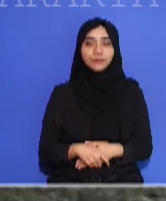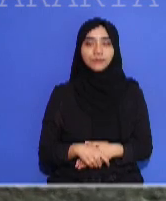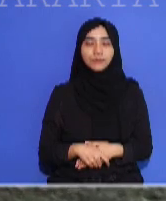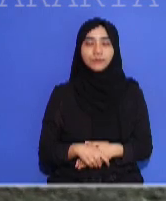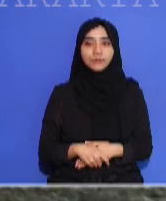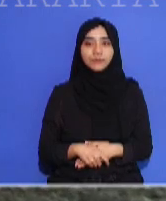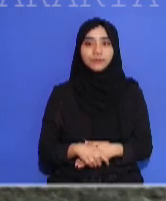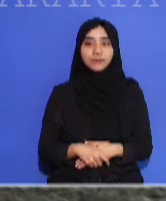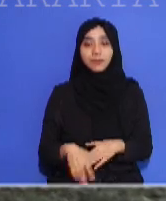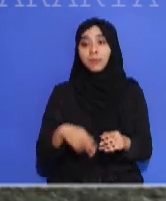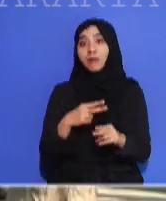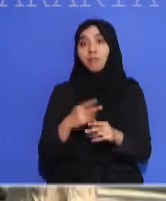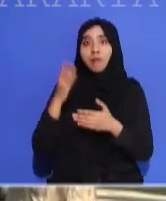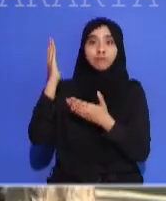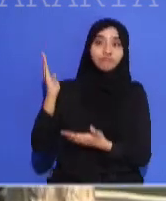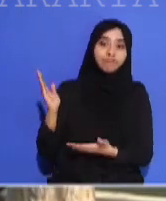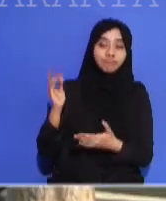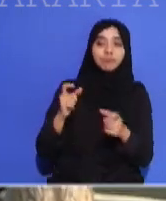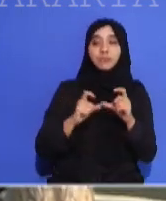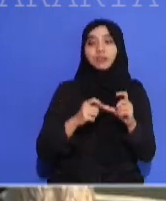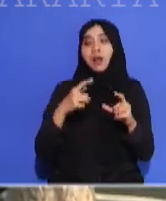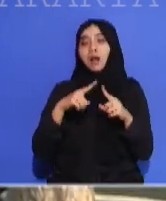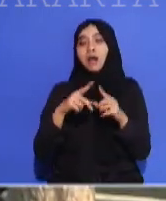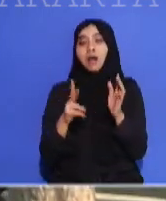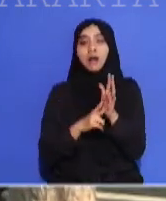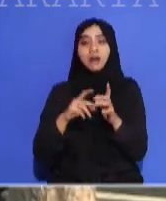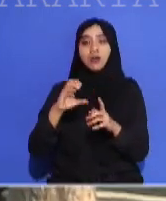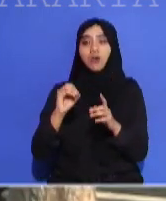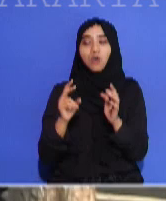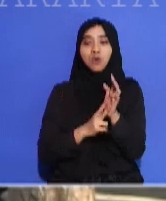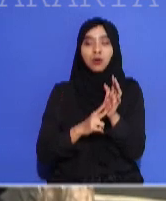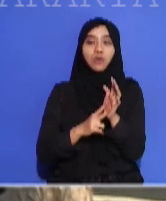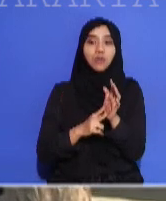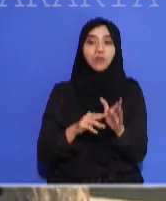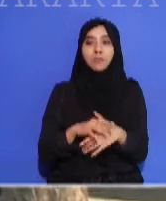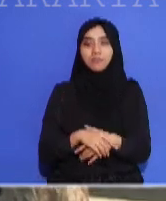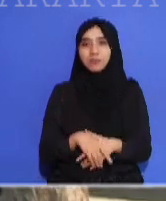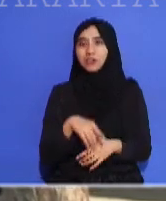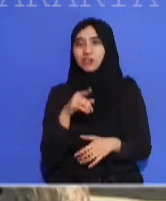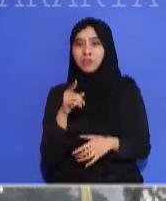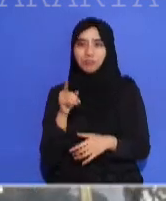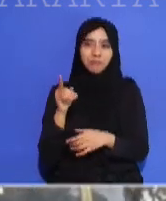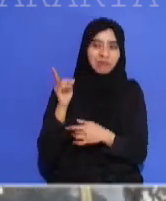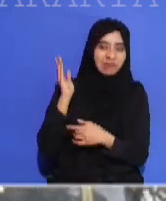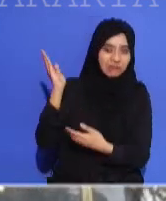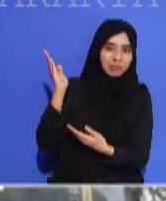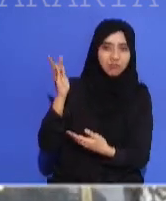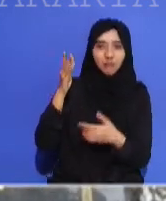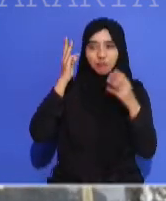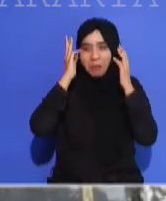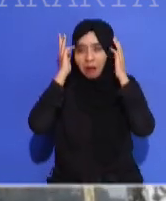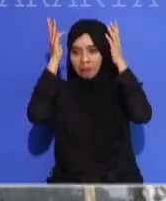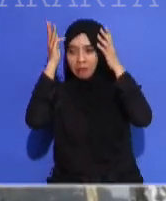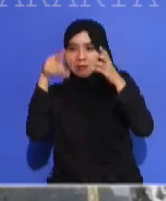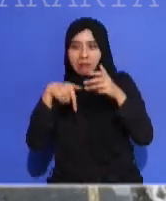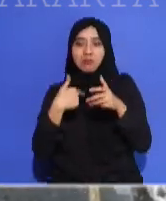Nomo pejuang Sanon Mbok Menawi mboten kaloko kados dene nomo panglima besar Jenderal Sudirman, Pangeran Diponegoro sarto